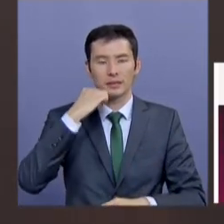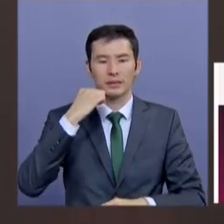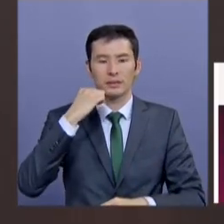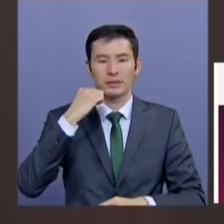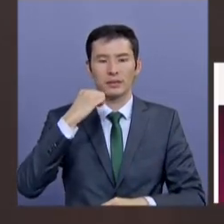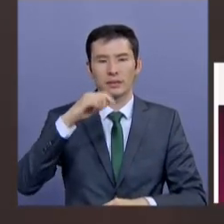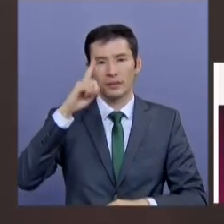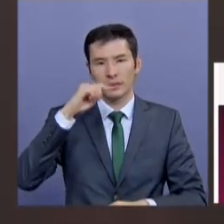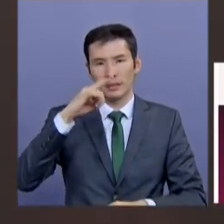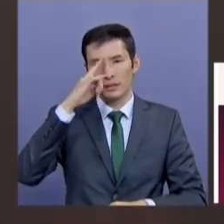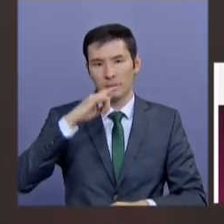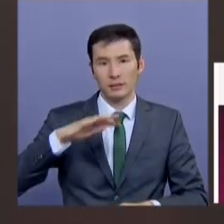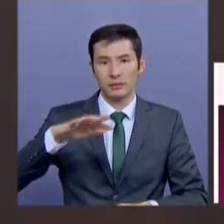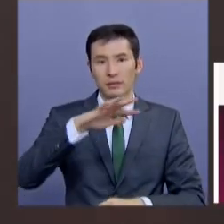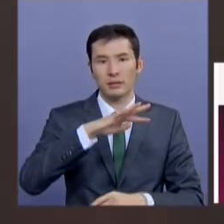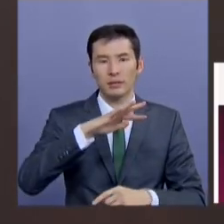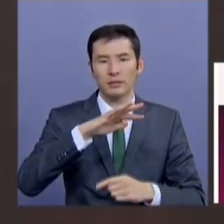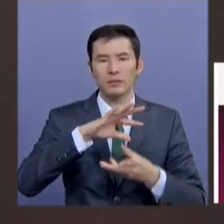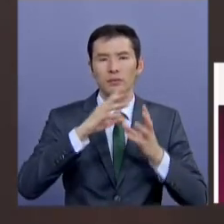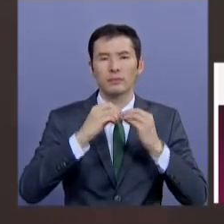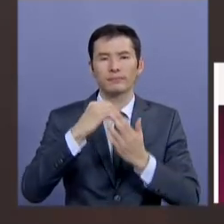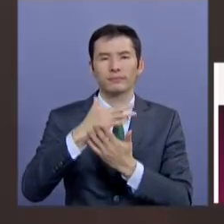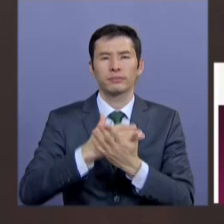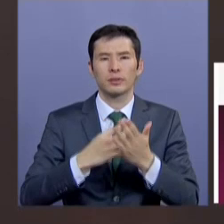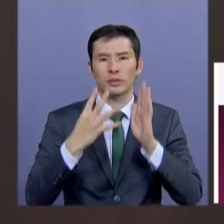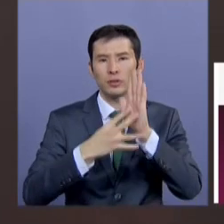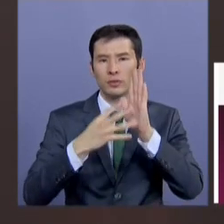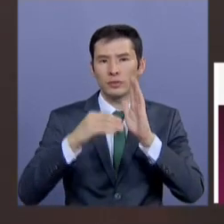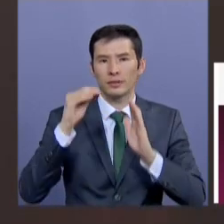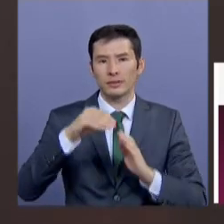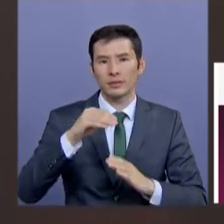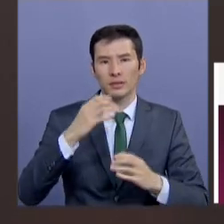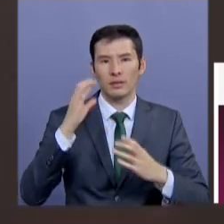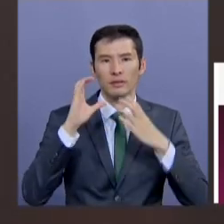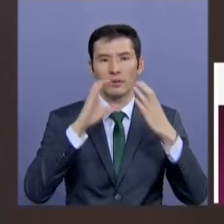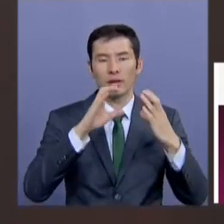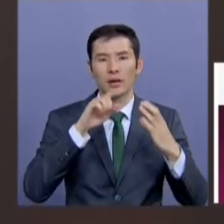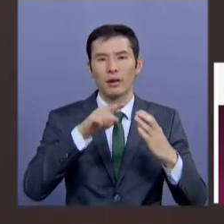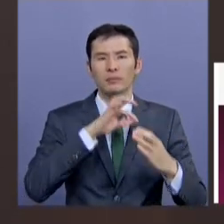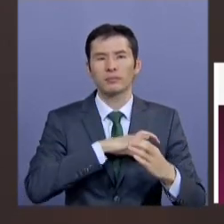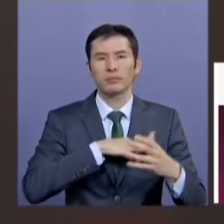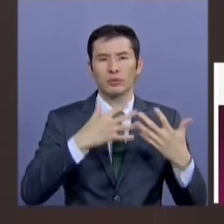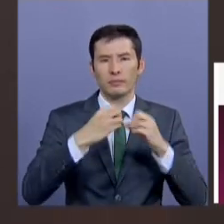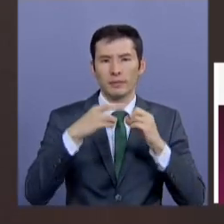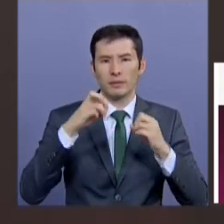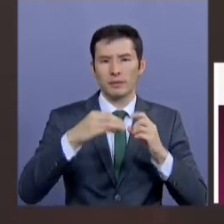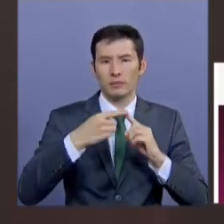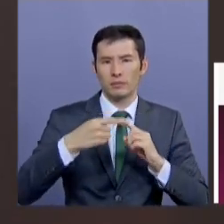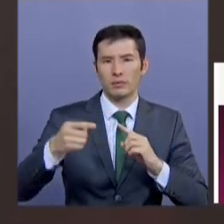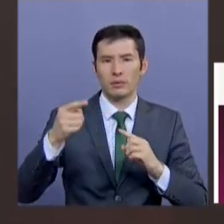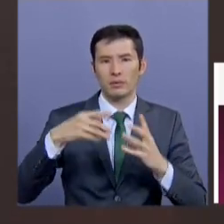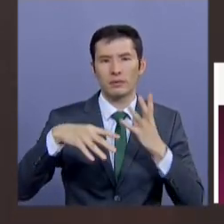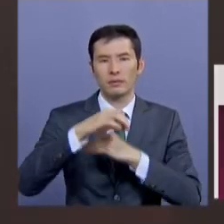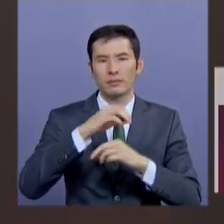Қазақстанда 90 мыңнан астам автобус тіркелген. Оның жартысынан астамының пайдалану мерзімі 15 жылдан асып кеткен. Бұл арқылы автобус паркі жаңарады